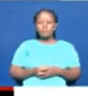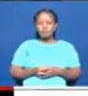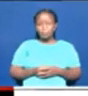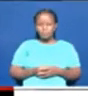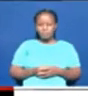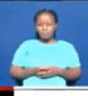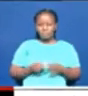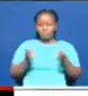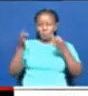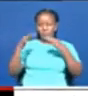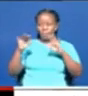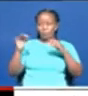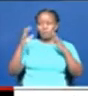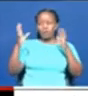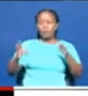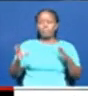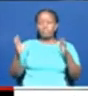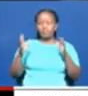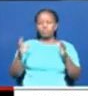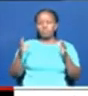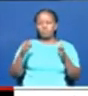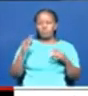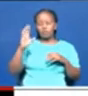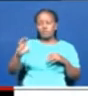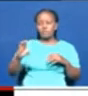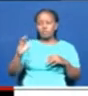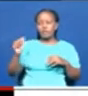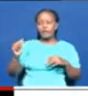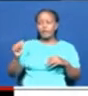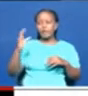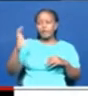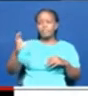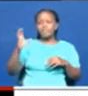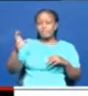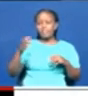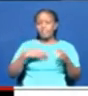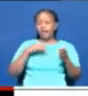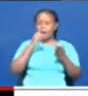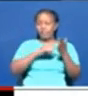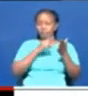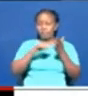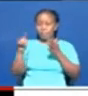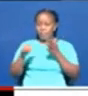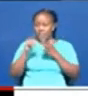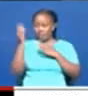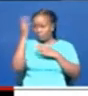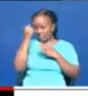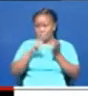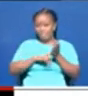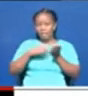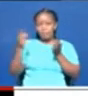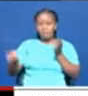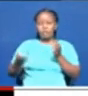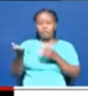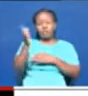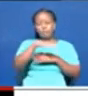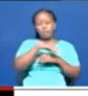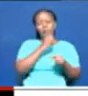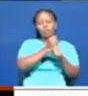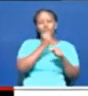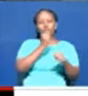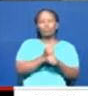Afisa huyo mkuu mtendaji wa tume ya kupambana na ufisadi EACC anakabiliwa na mashtaka baada ya kukosa kumrejesha kazini Henry Morara